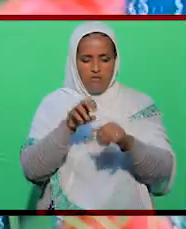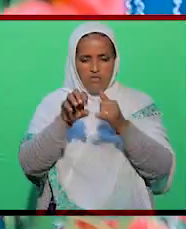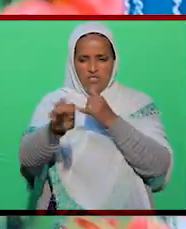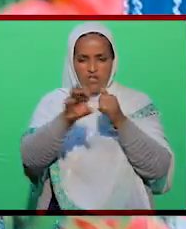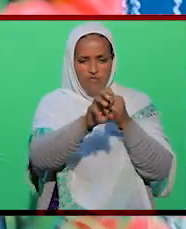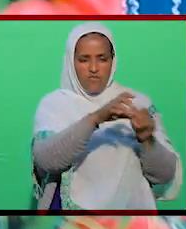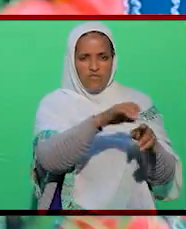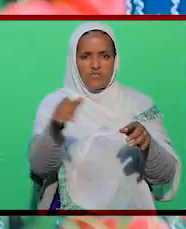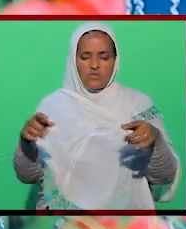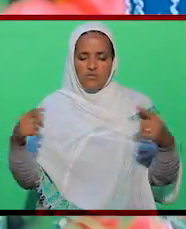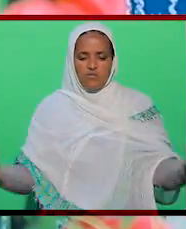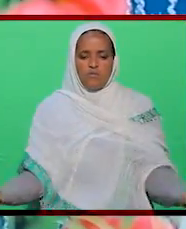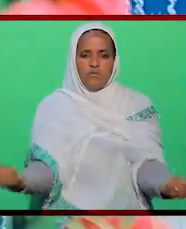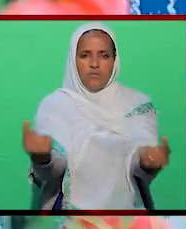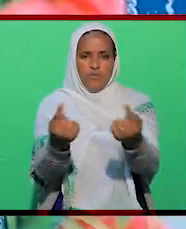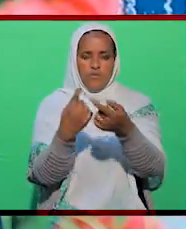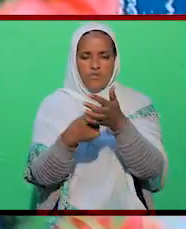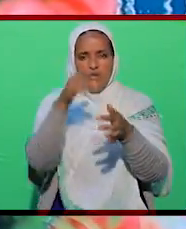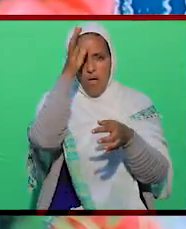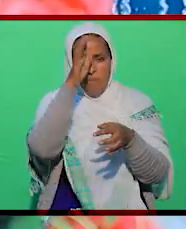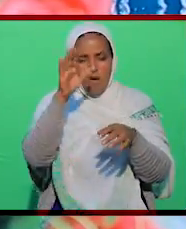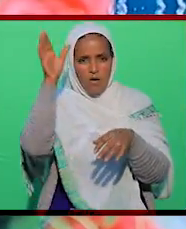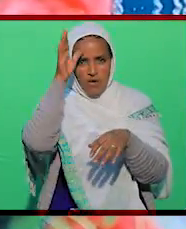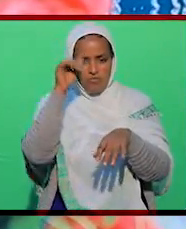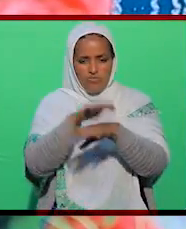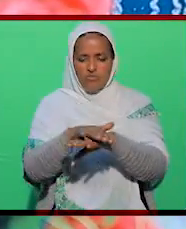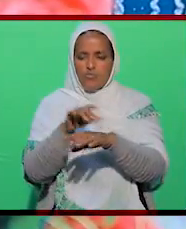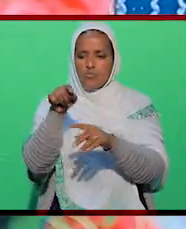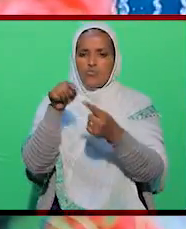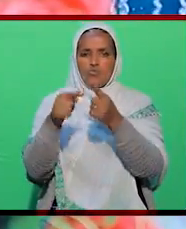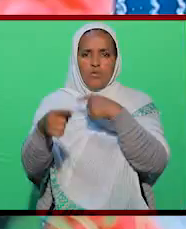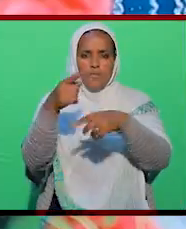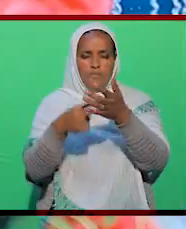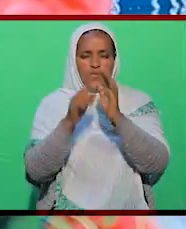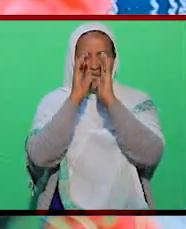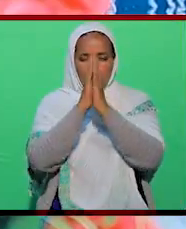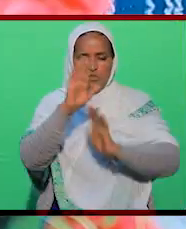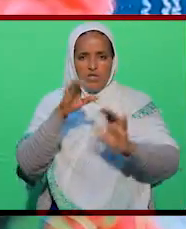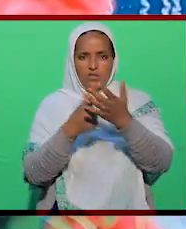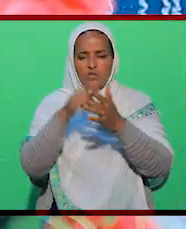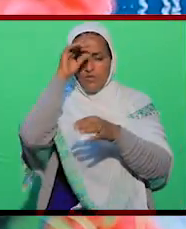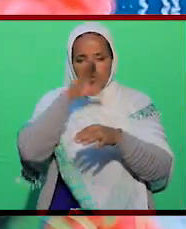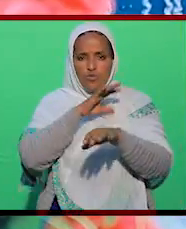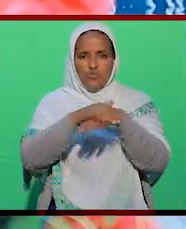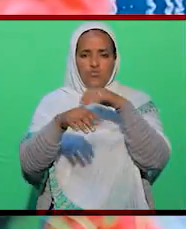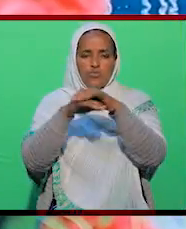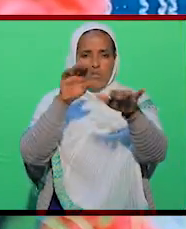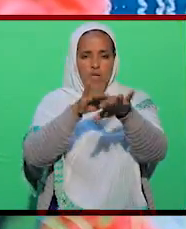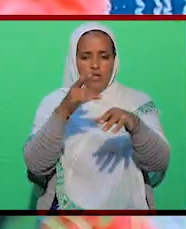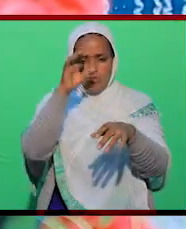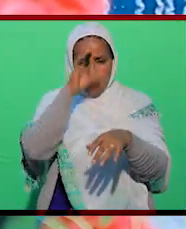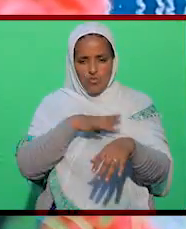የእንጨት ቅርንጫፍ አስይዞ ይከበባል በእነሱ። አባ አጋቶንም ልኮ ወደ እርሱ አስመጣው። በላዩም ጸለየና በሰውየው ላይ